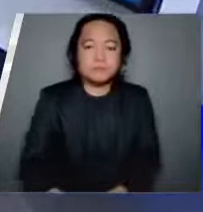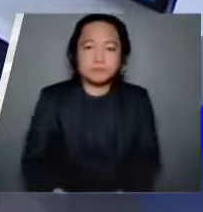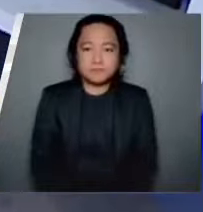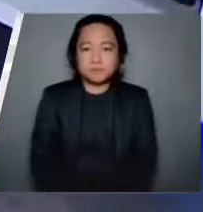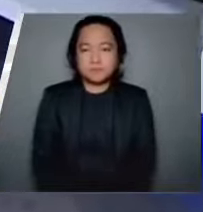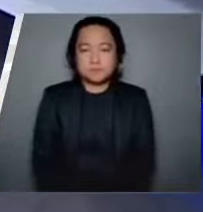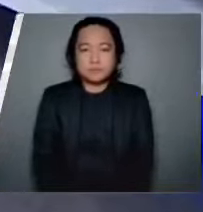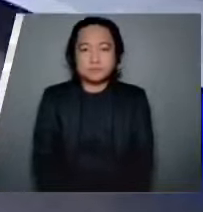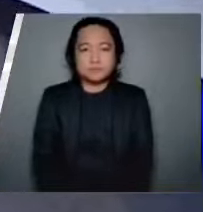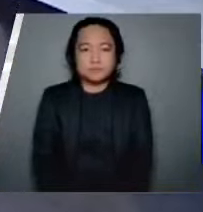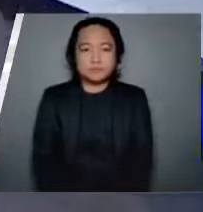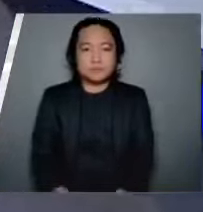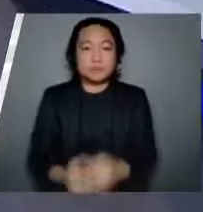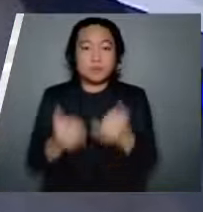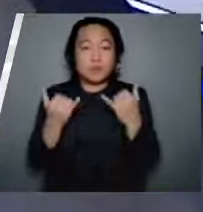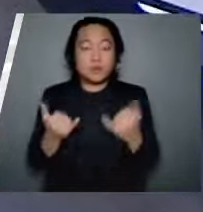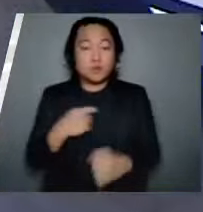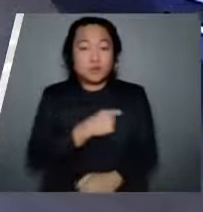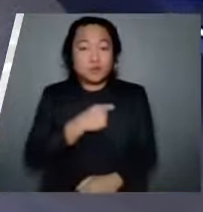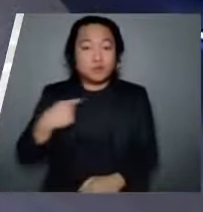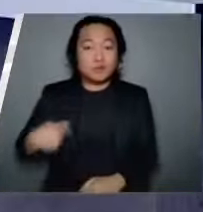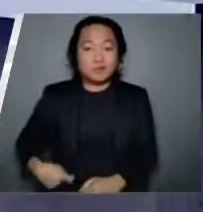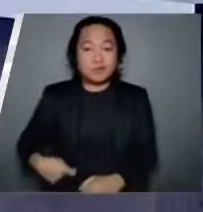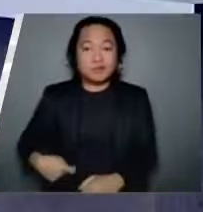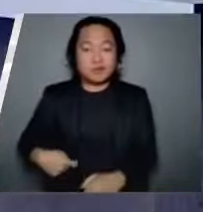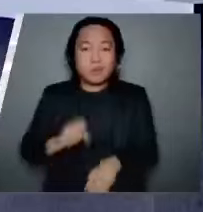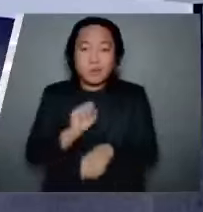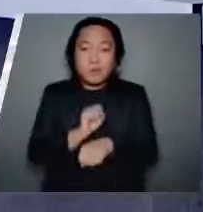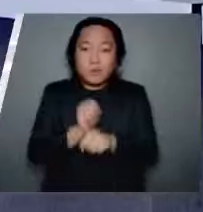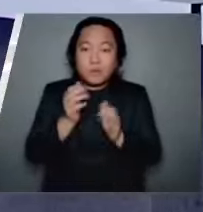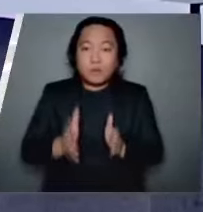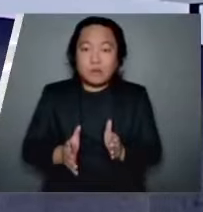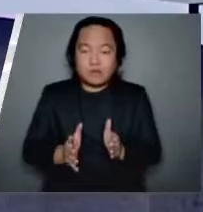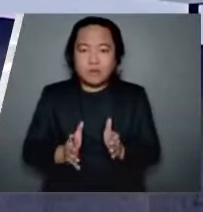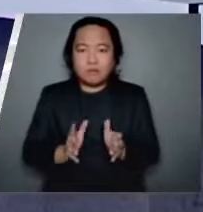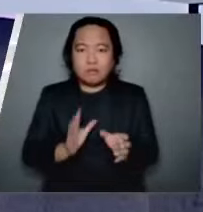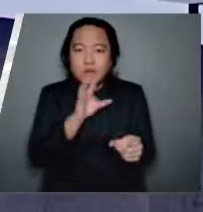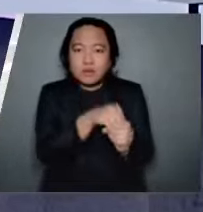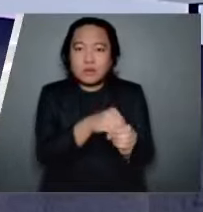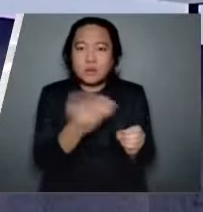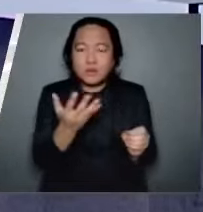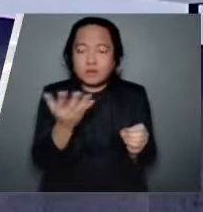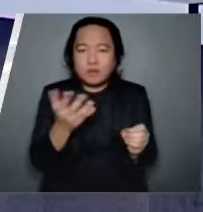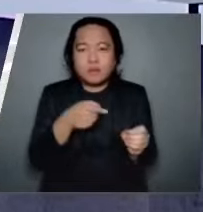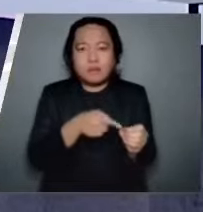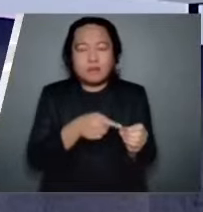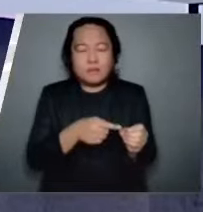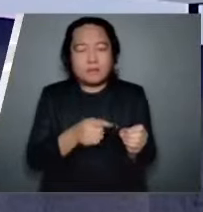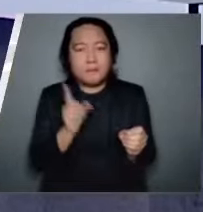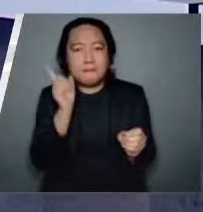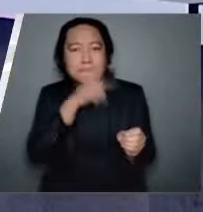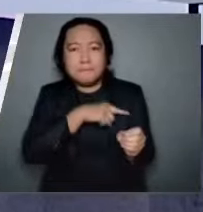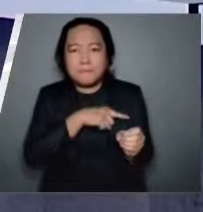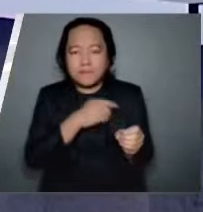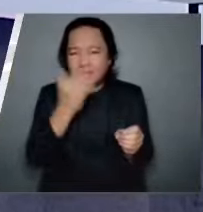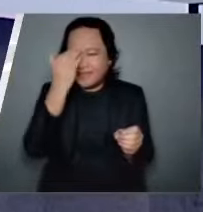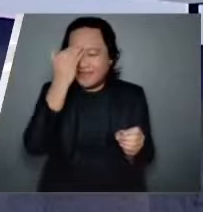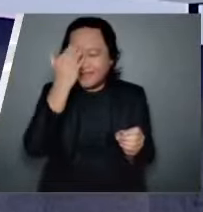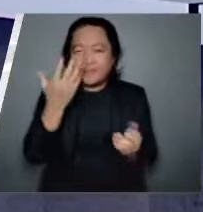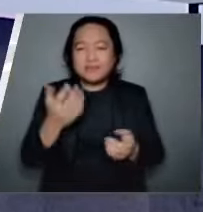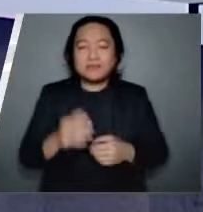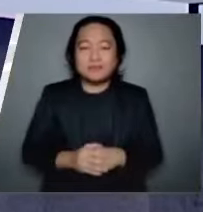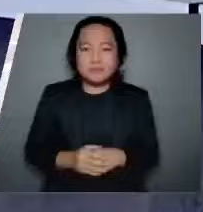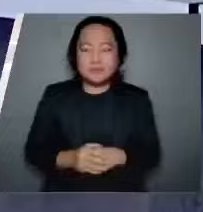Timbog ang isang Chinong empleyado sa Taguig dahil sa mga reklamong bogus o pineking parcel na mga nag-order